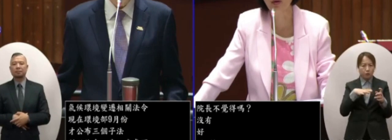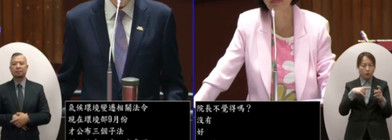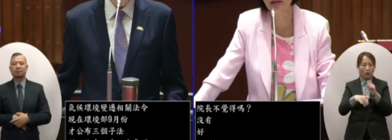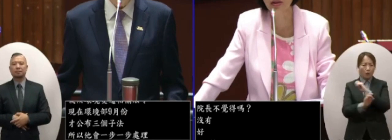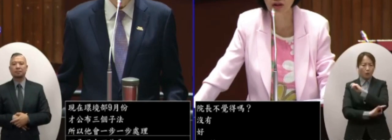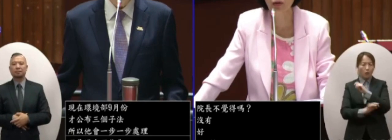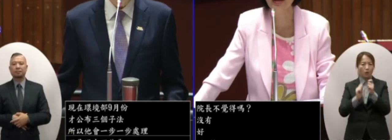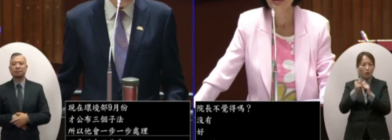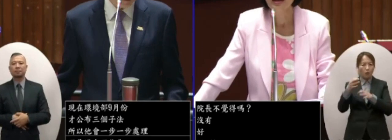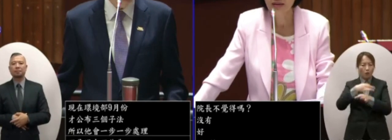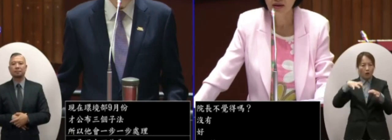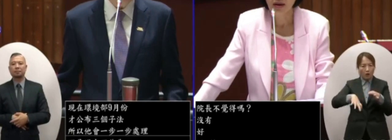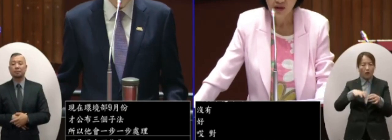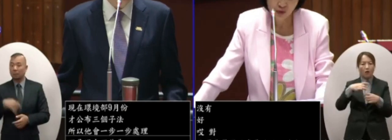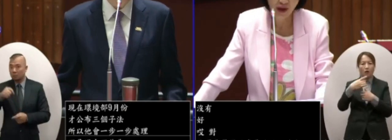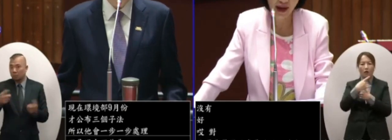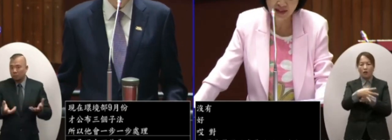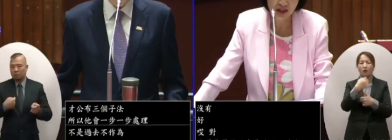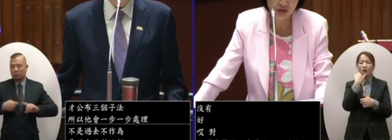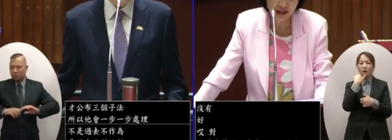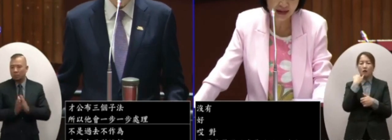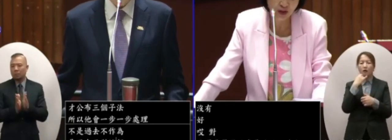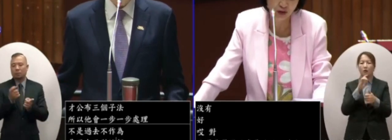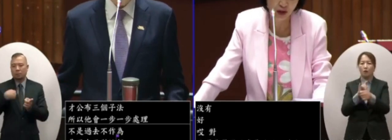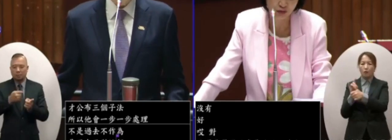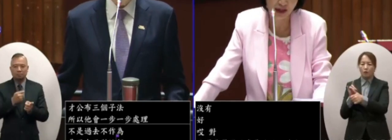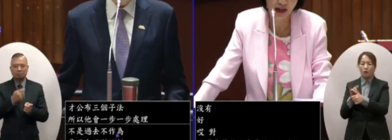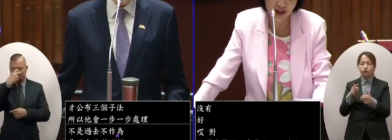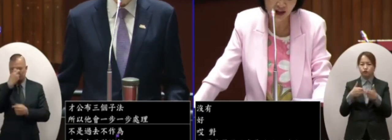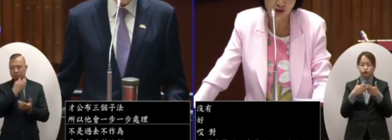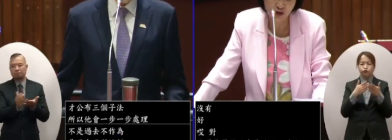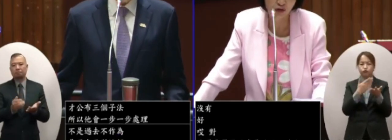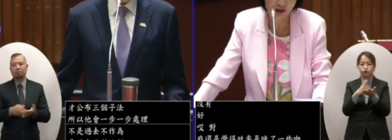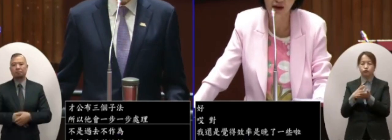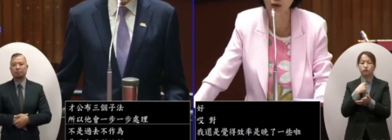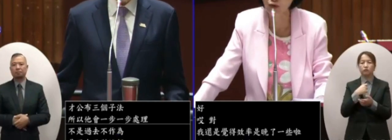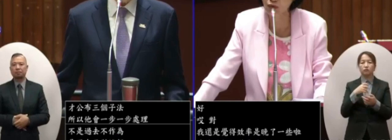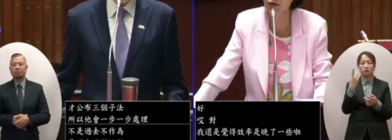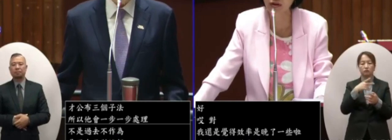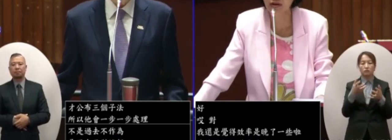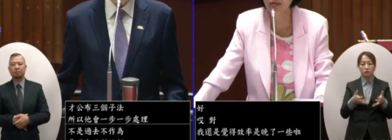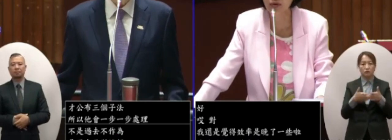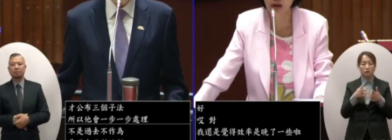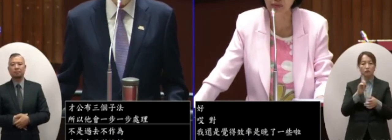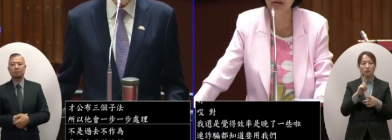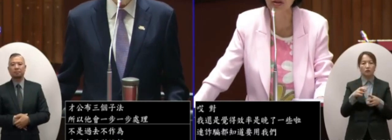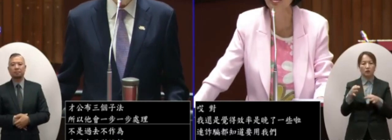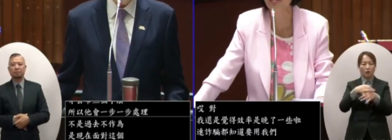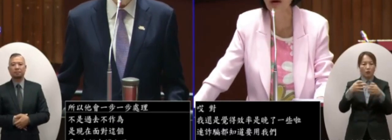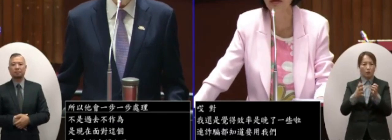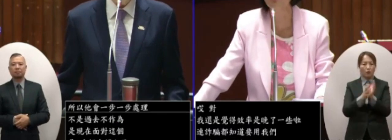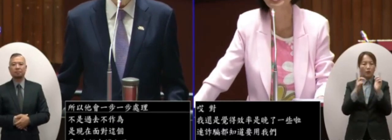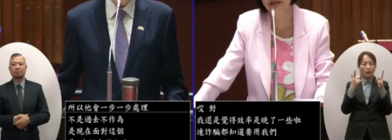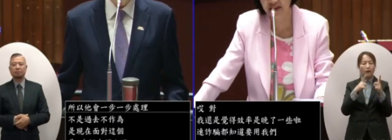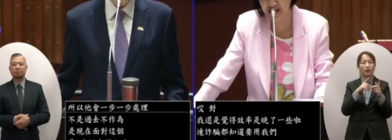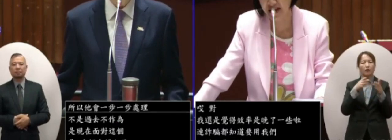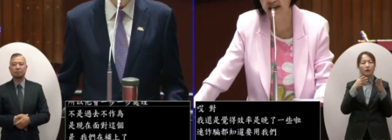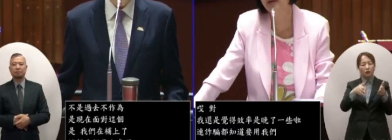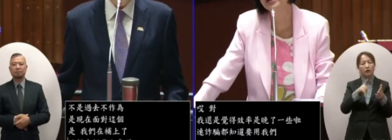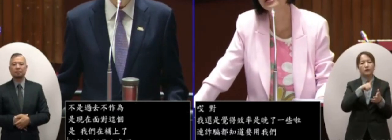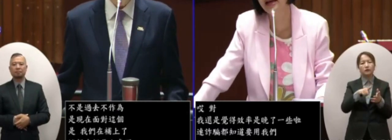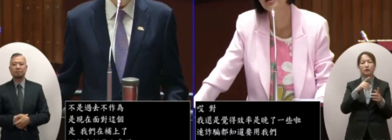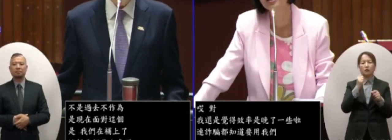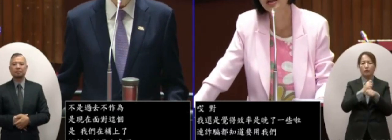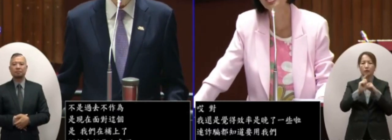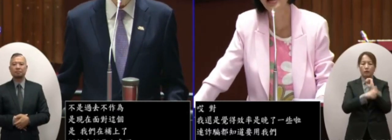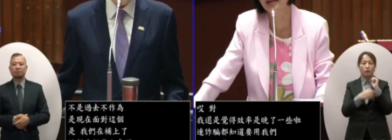院 这个我们马上处理。 对啊，这个东西还是需要处理，而且很重要的。我觉得经济部长不能只是深表遗憾，我知道你很遗憾，因为你站在这个